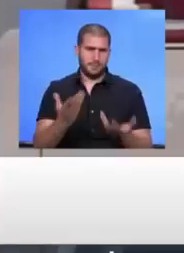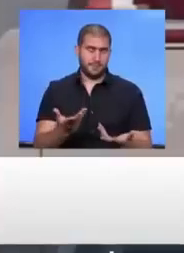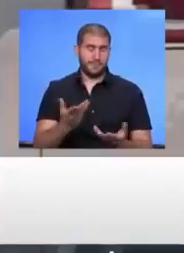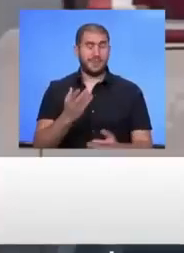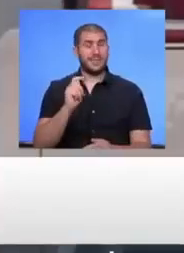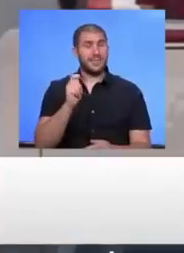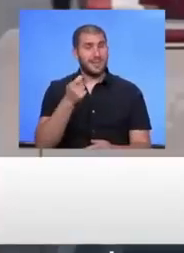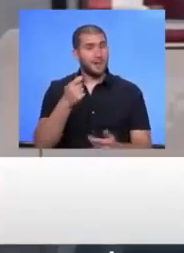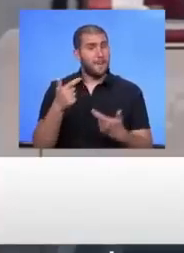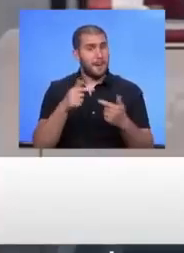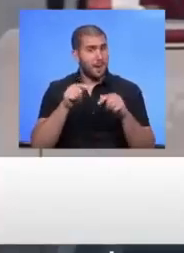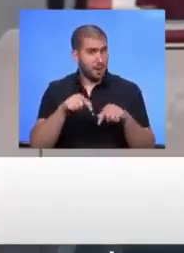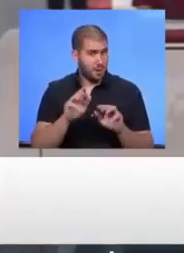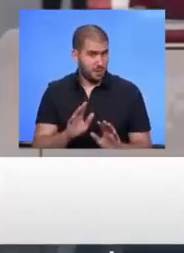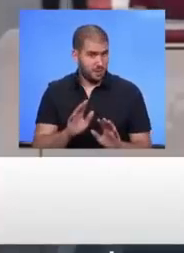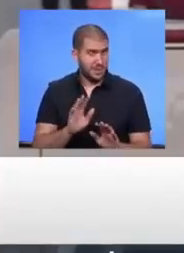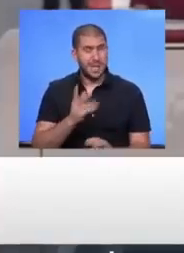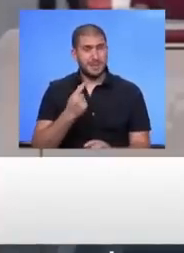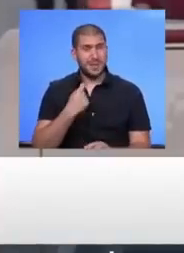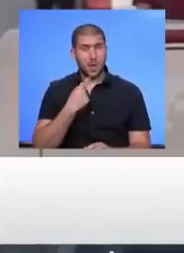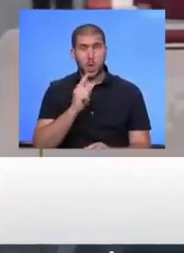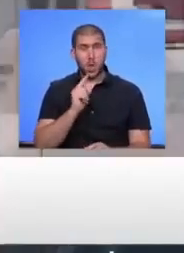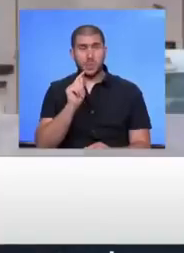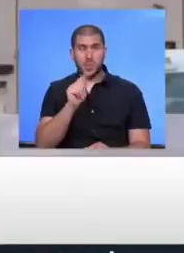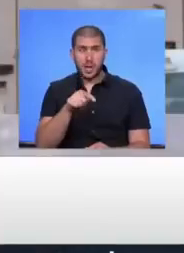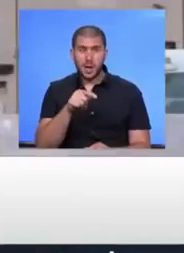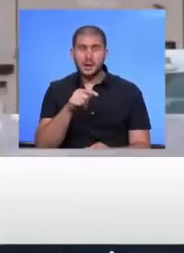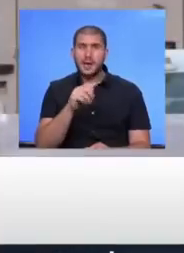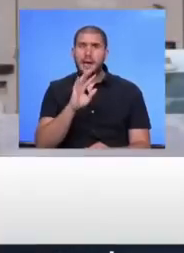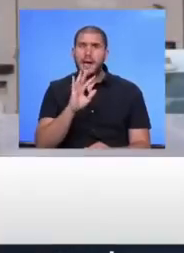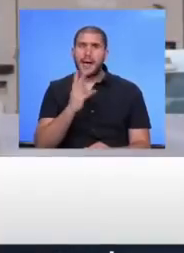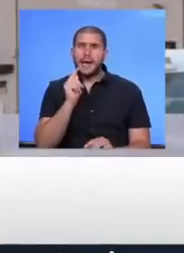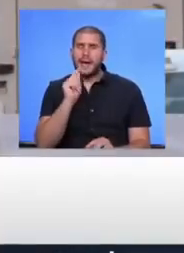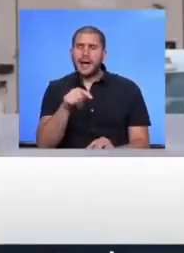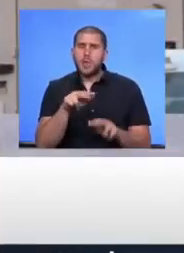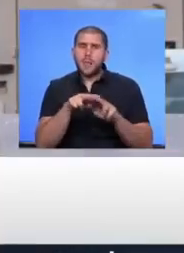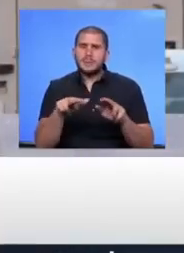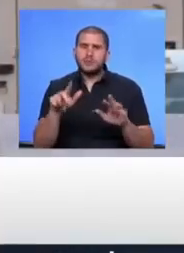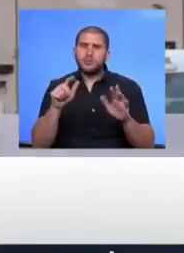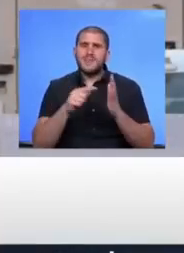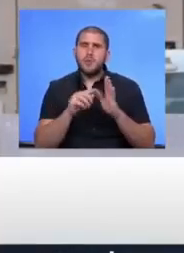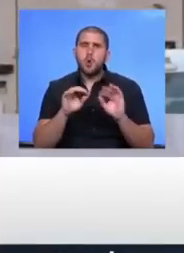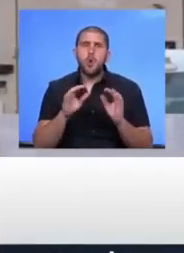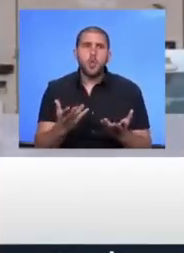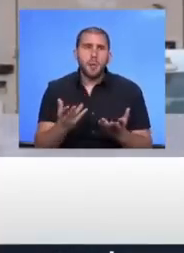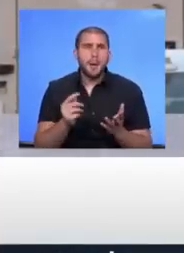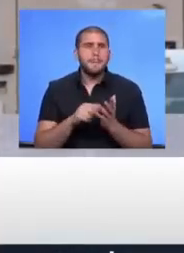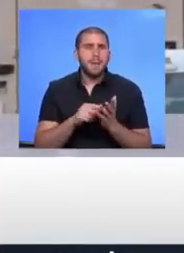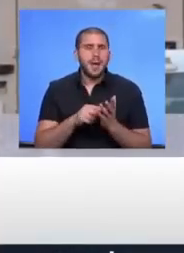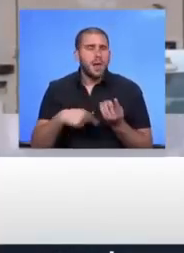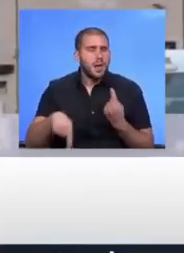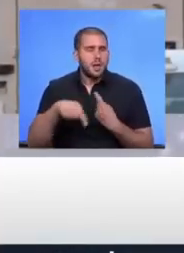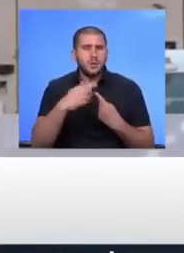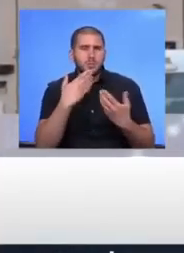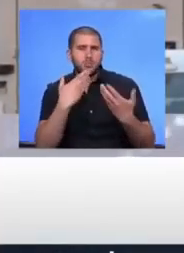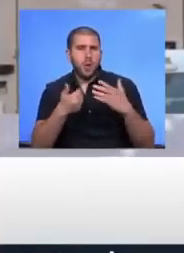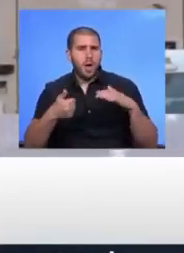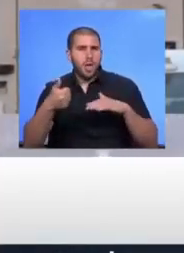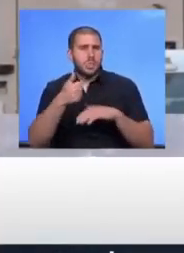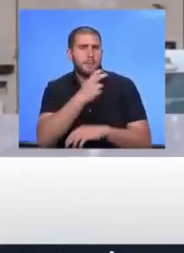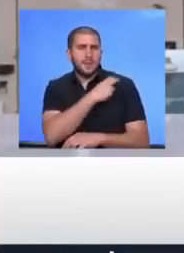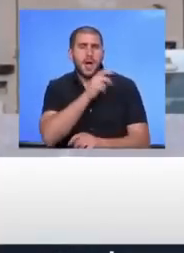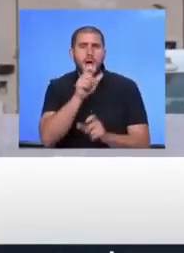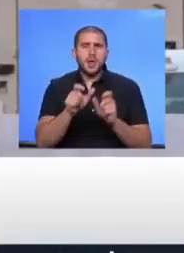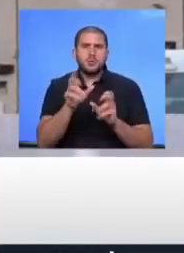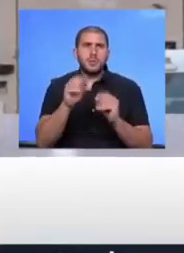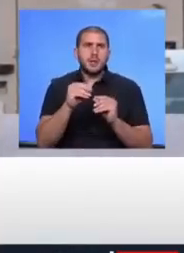ודווקא במערכה הזאת, אם אנחנו לא נגיע, ושאלתם איך הגענו לאירוע הזה של השבעה באוקטובר, כי סביב שולחן המטה הכללי יושבים אנשים